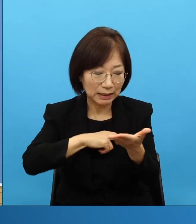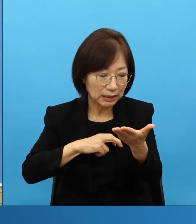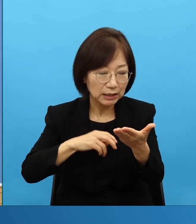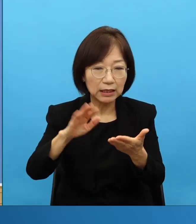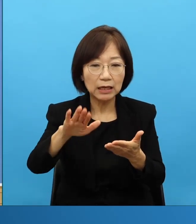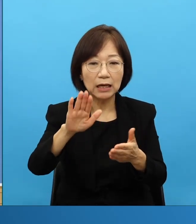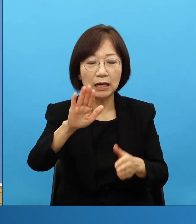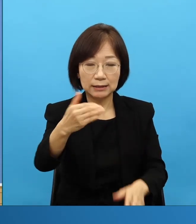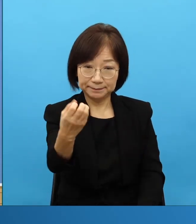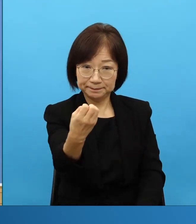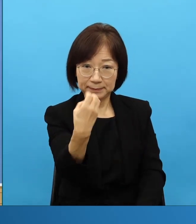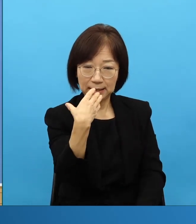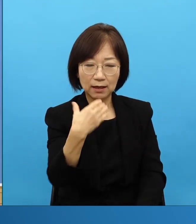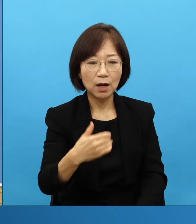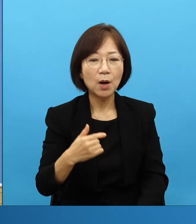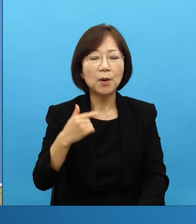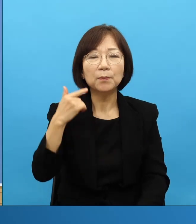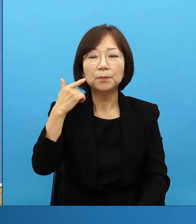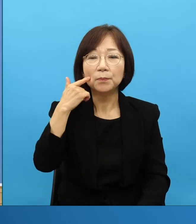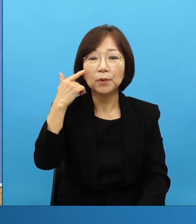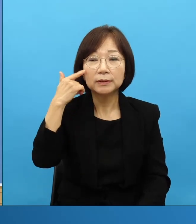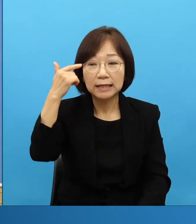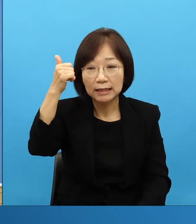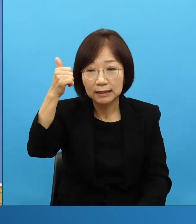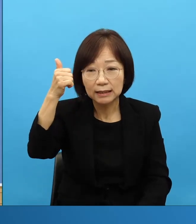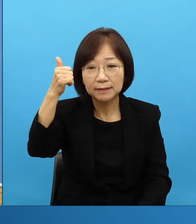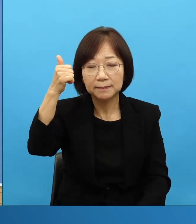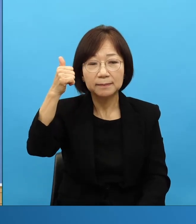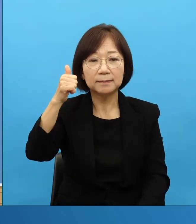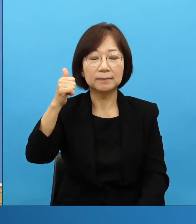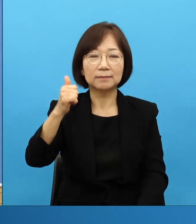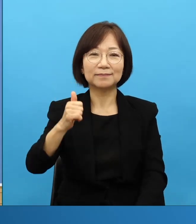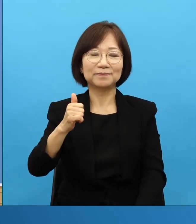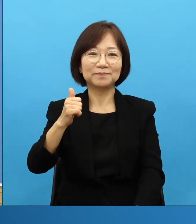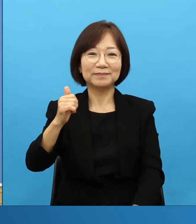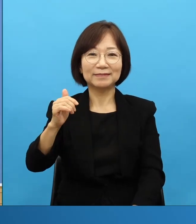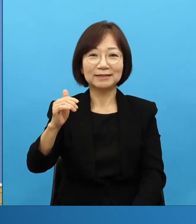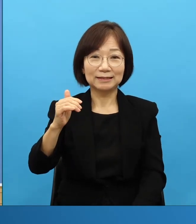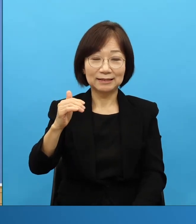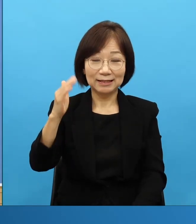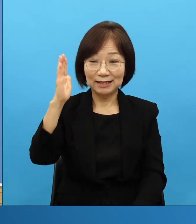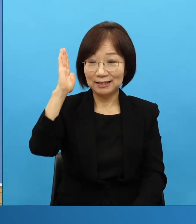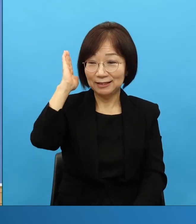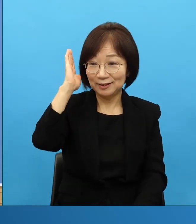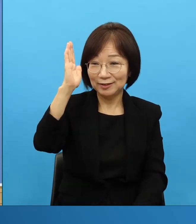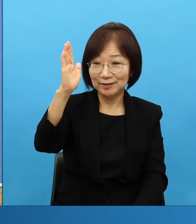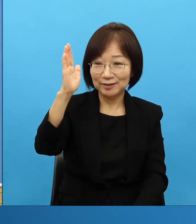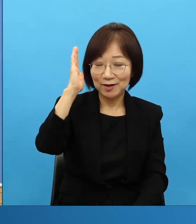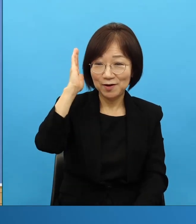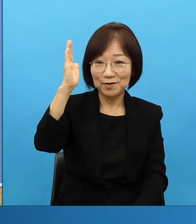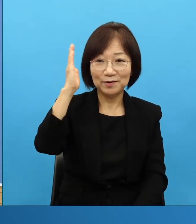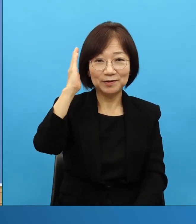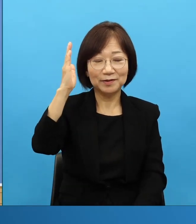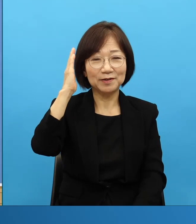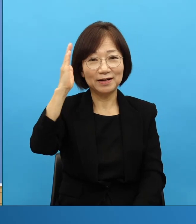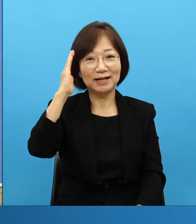그죠. 목사님이 설교하시는 중에 교회 건축 때문에